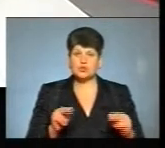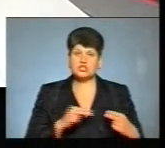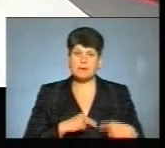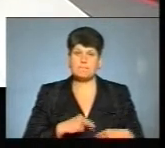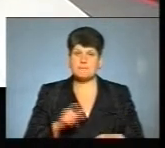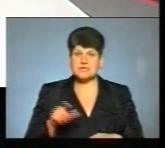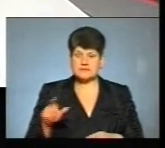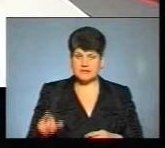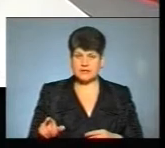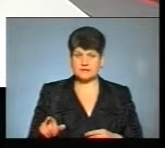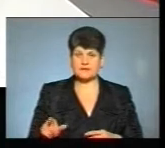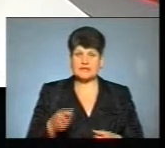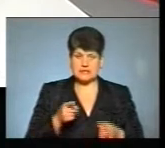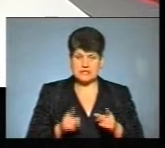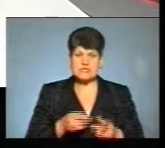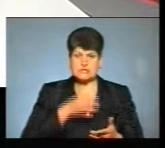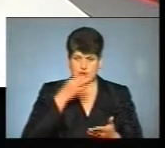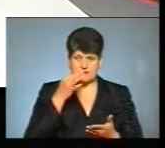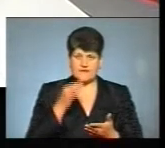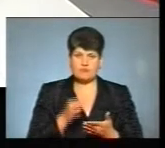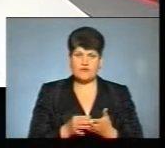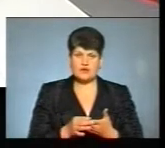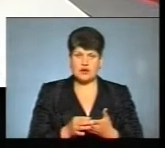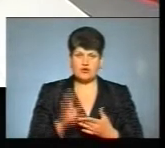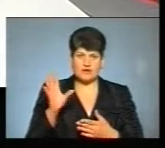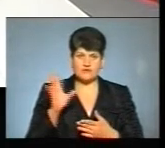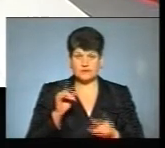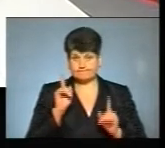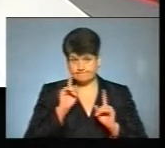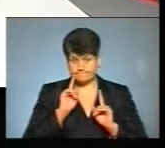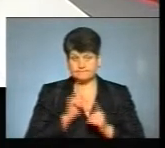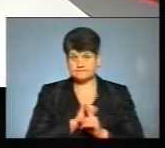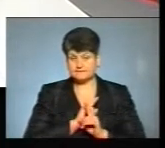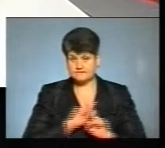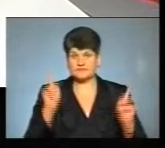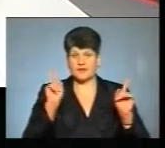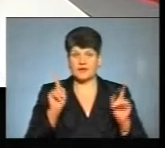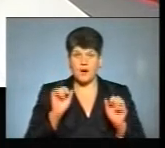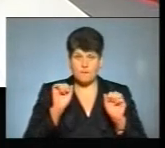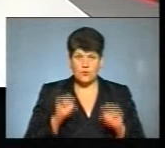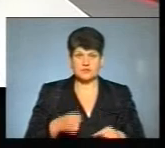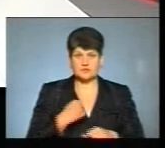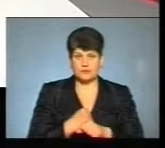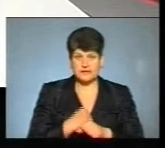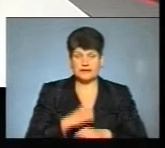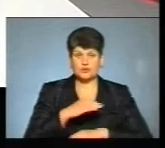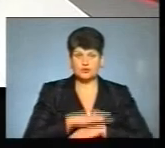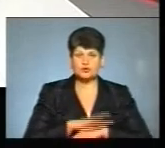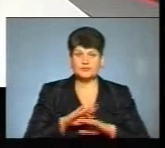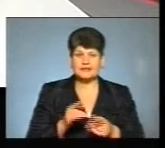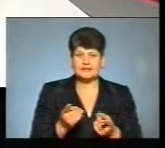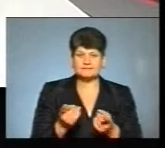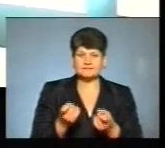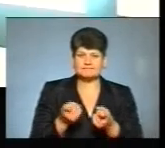працівники підійшли дійсно з відповідальністю і усією креативністю, яка може бути на уроках, для того, щоб учнів